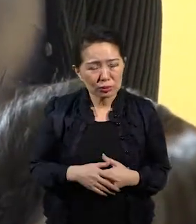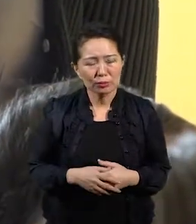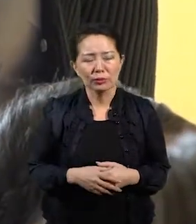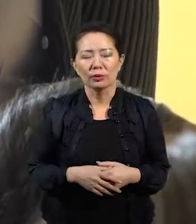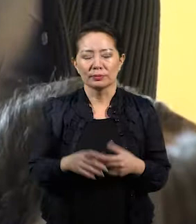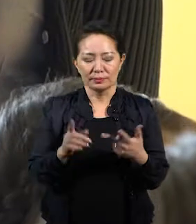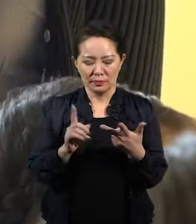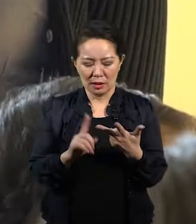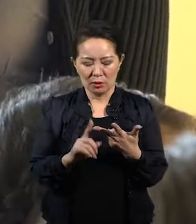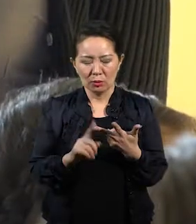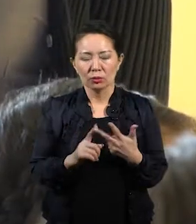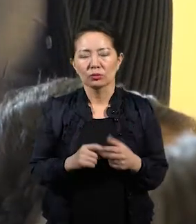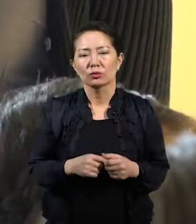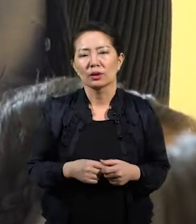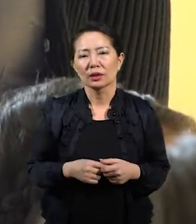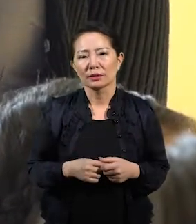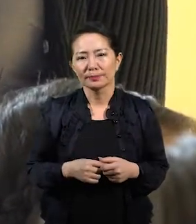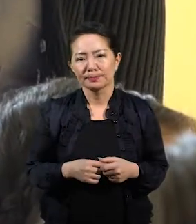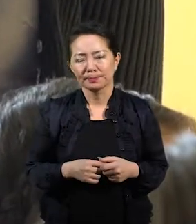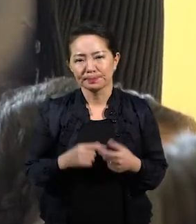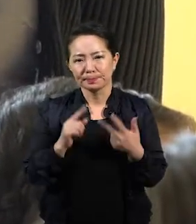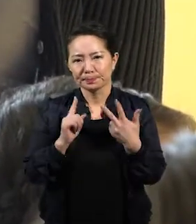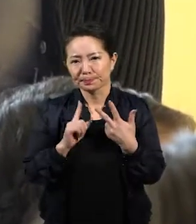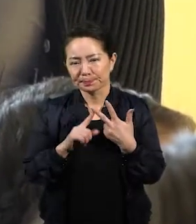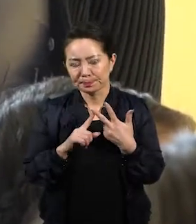Тэгээд гурав дахь асуулт нь болохоор